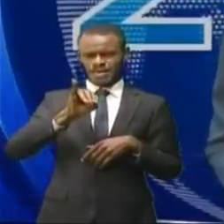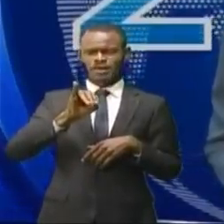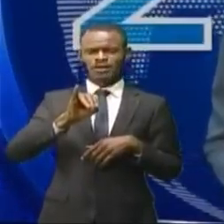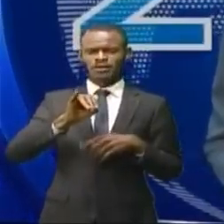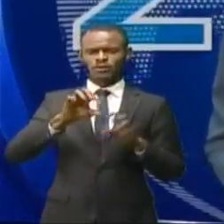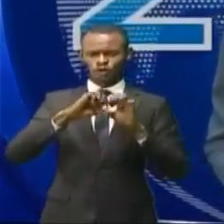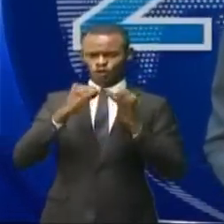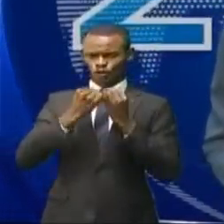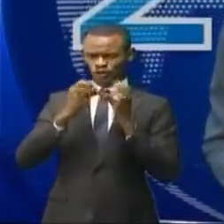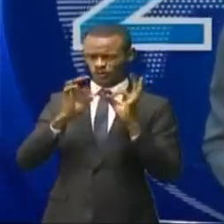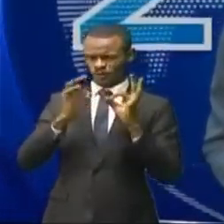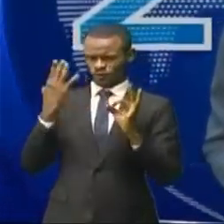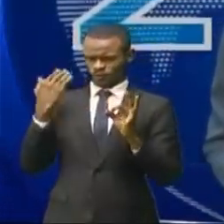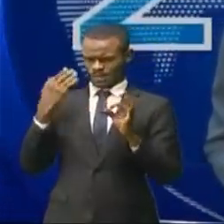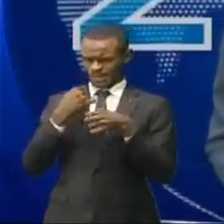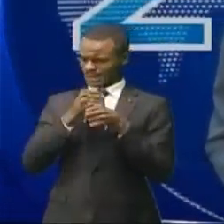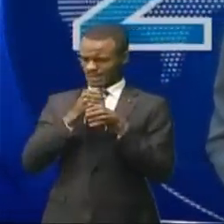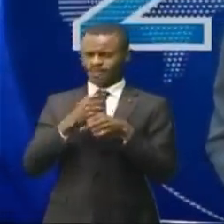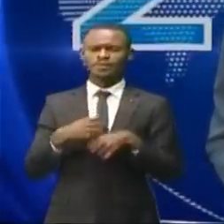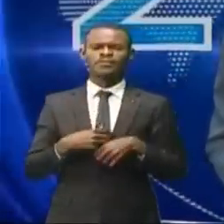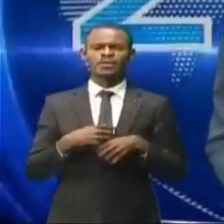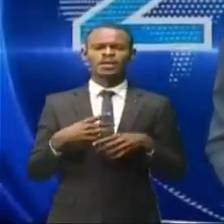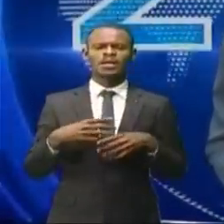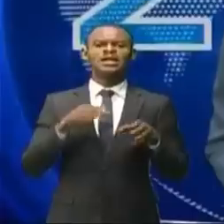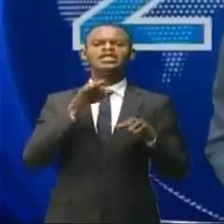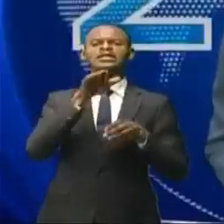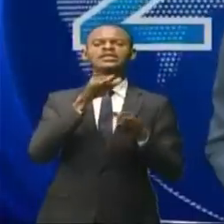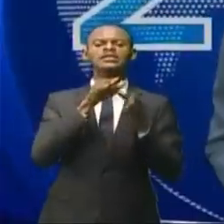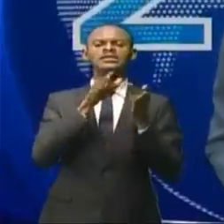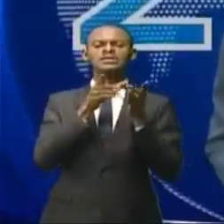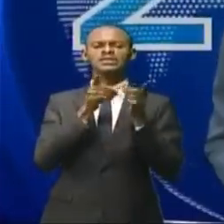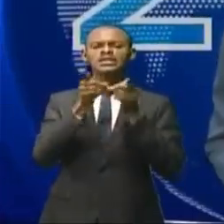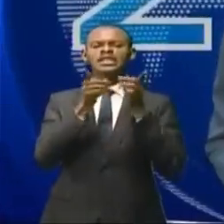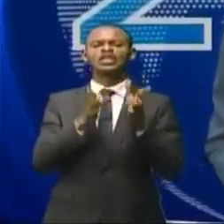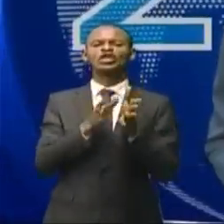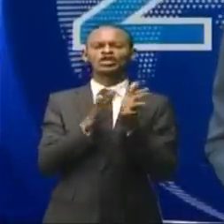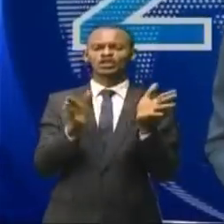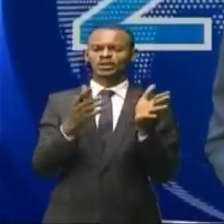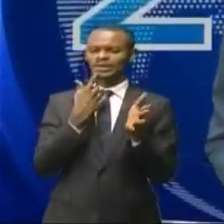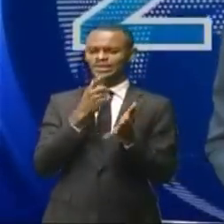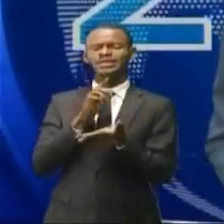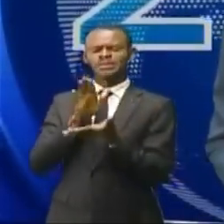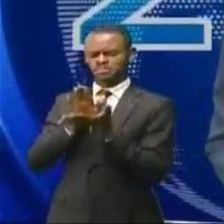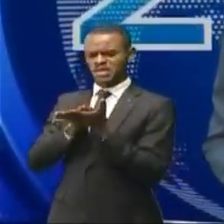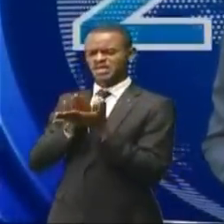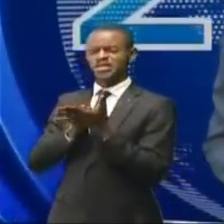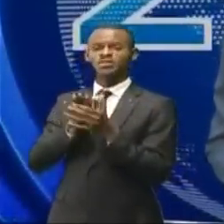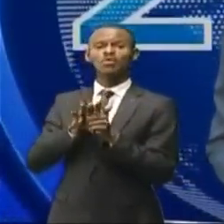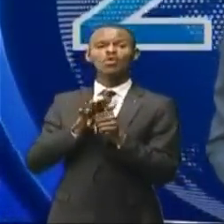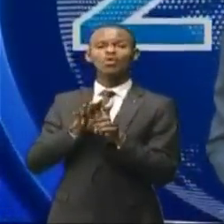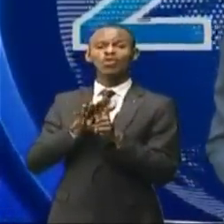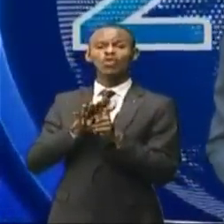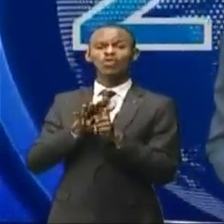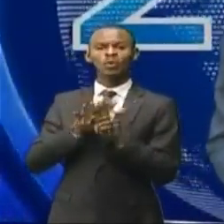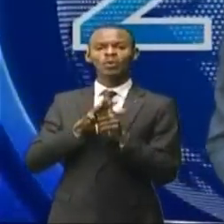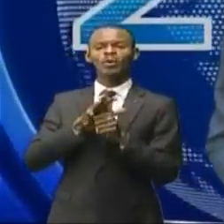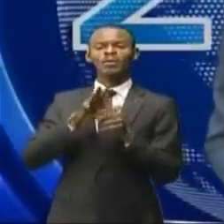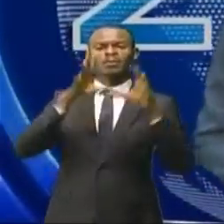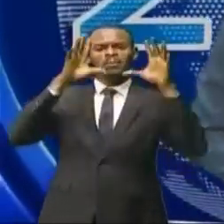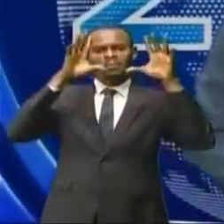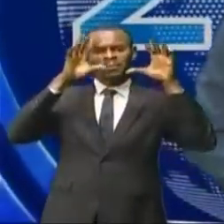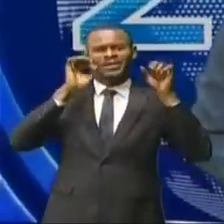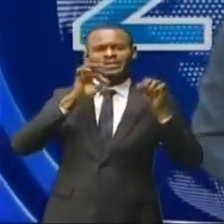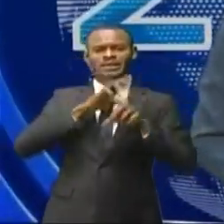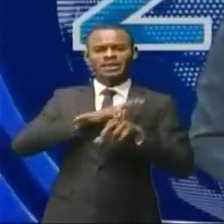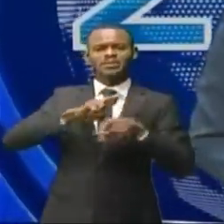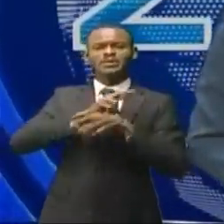développement industriels remercient le chef de l'État Félix Antoine Chessy qui dit chilombo pour le renouvellement de sa confiance c'est mandataire